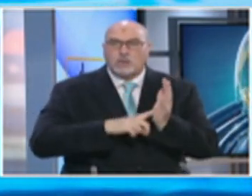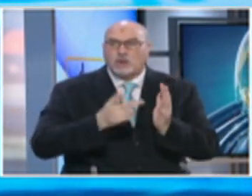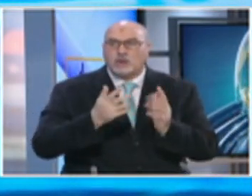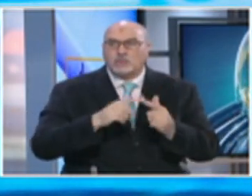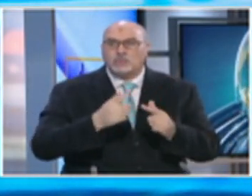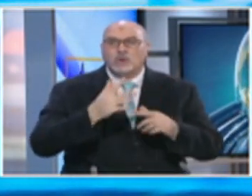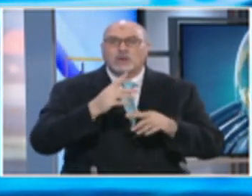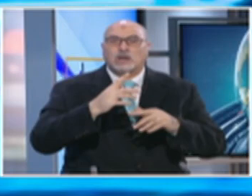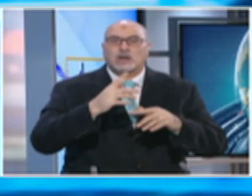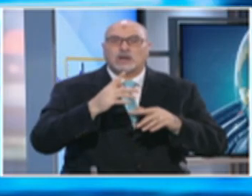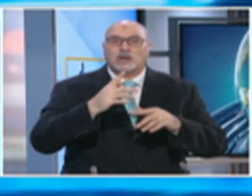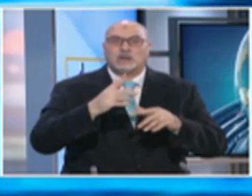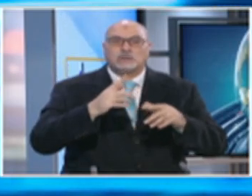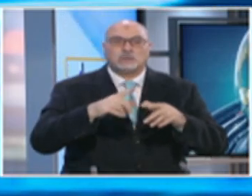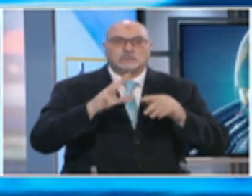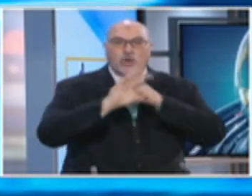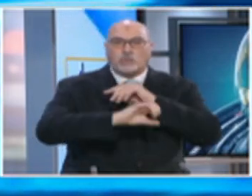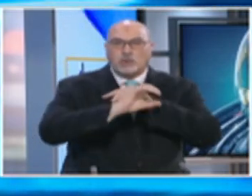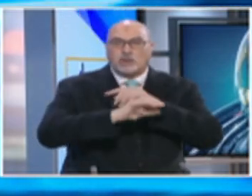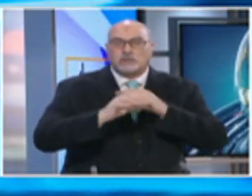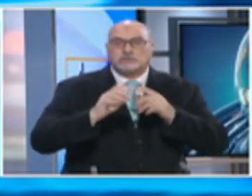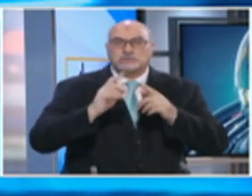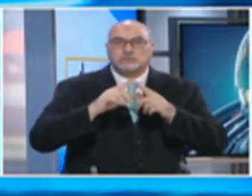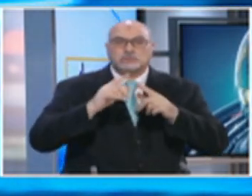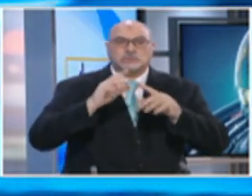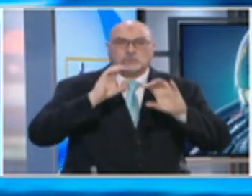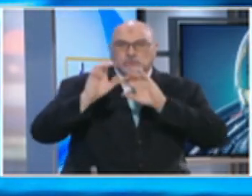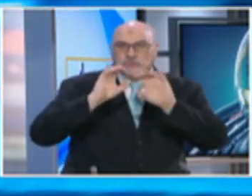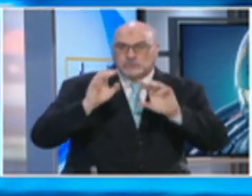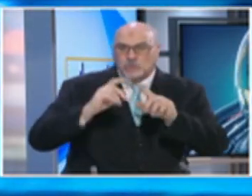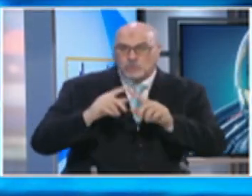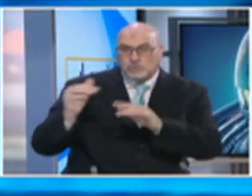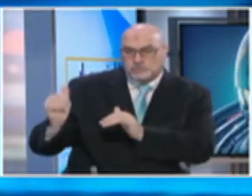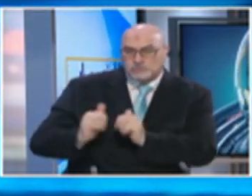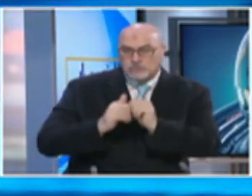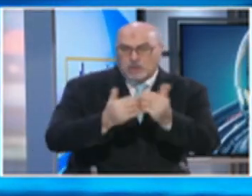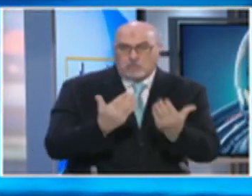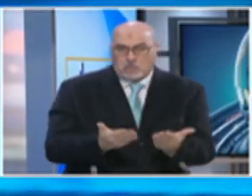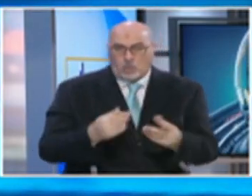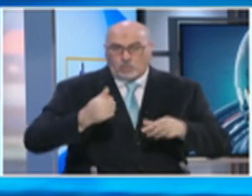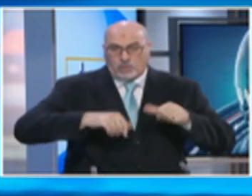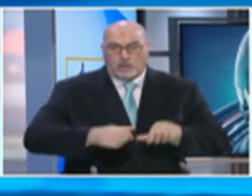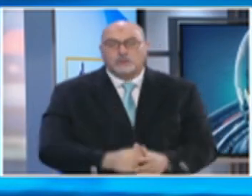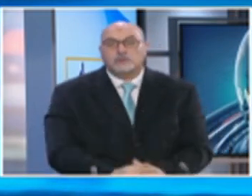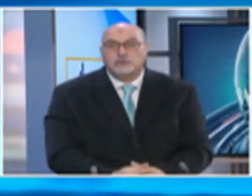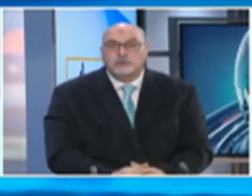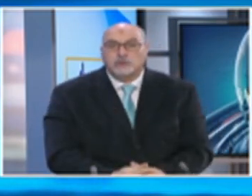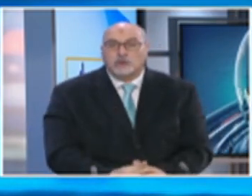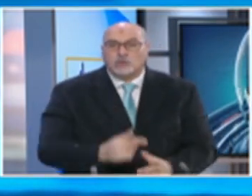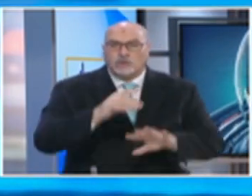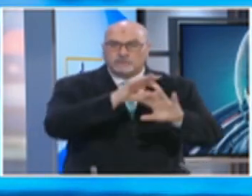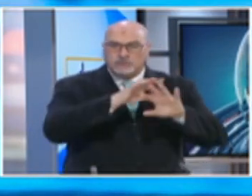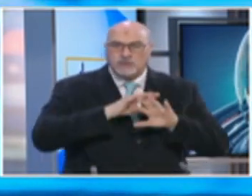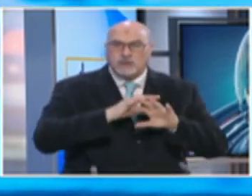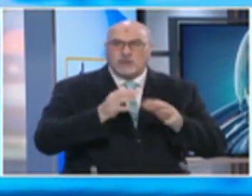تضبط قطاع الإعلام وترقيتها لتتماشى ومتطلبات المرحلة الراهنة، معتبرا خلال نزوله ضيفا